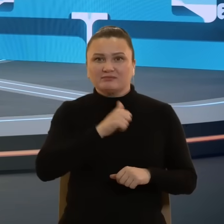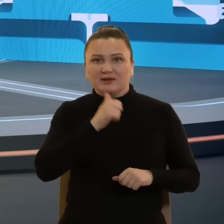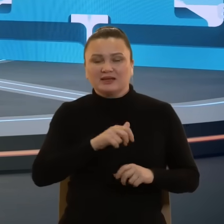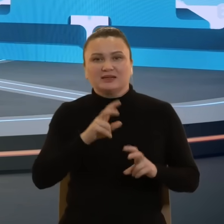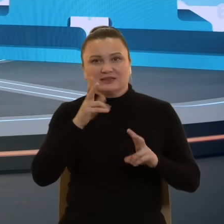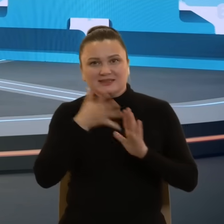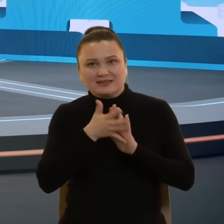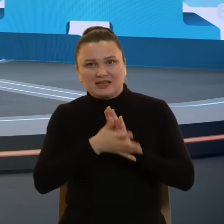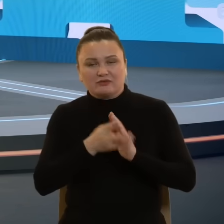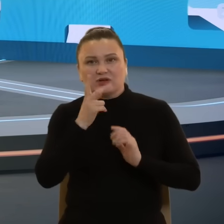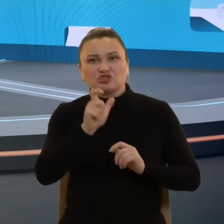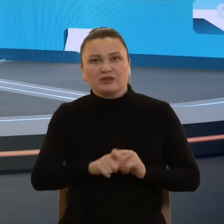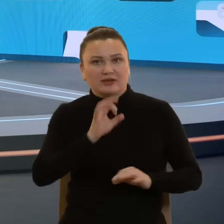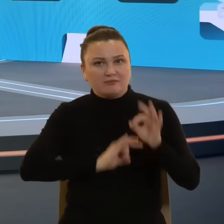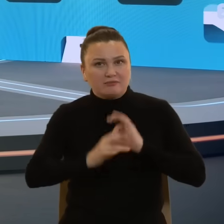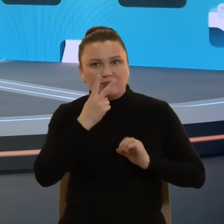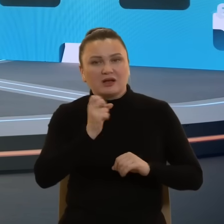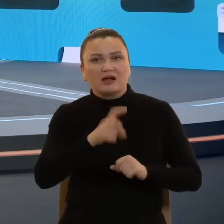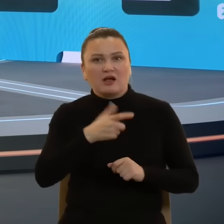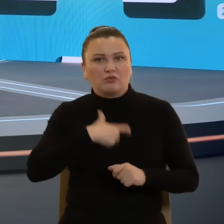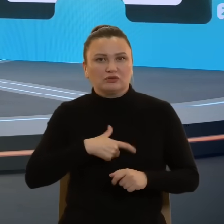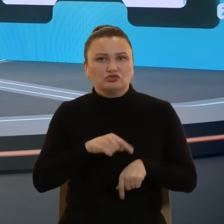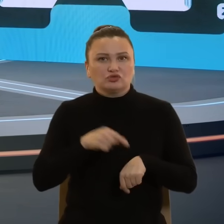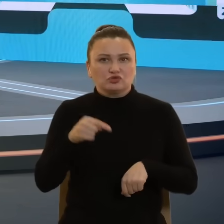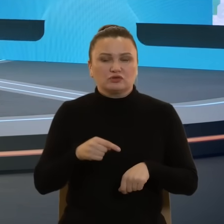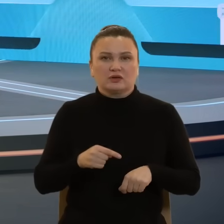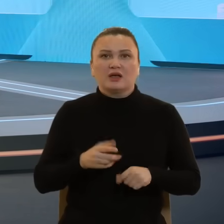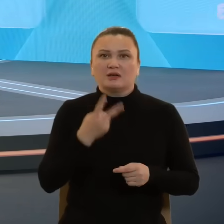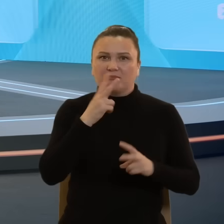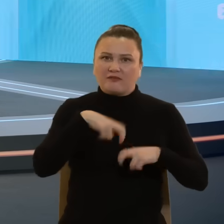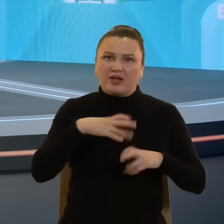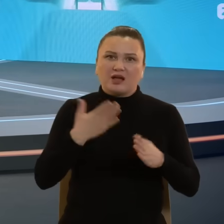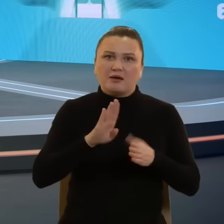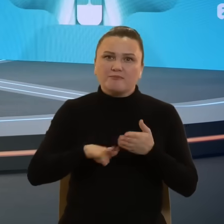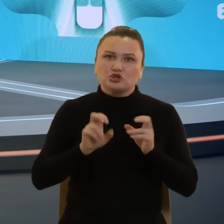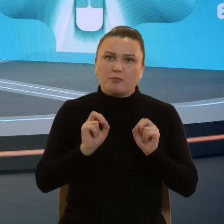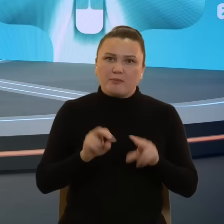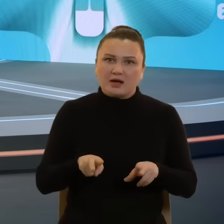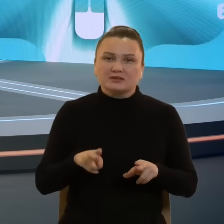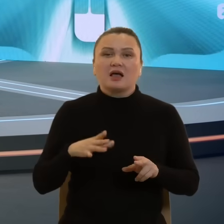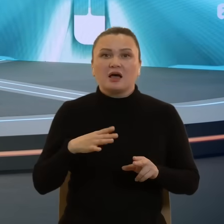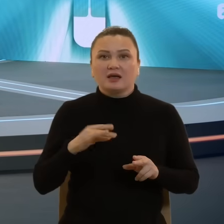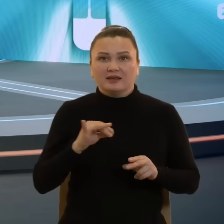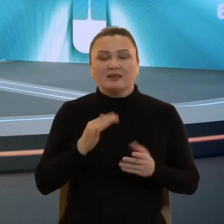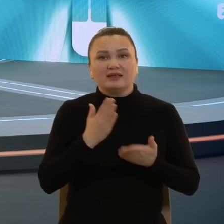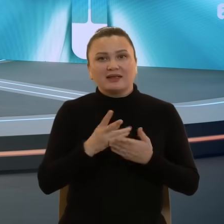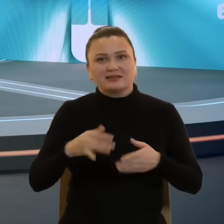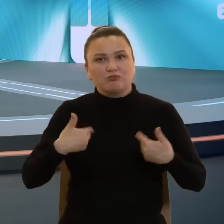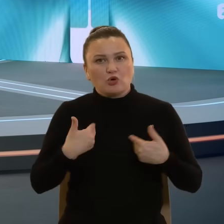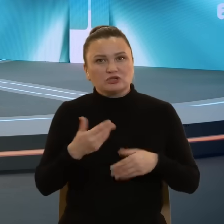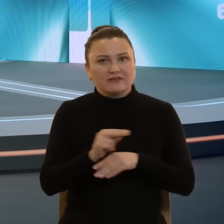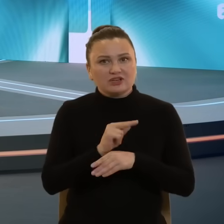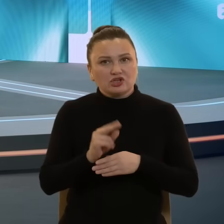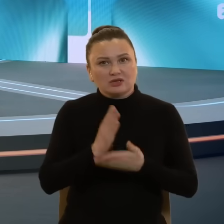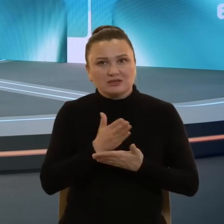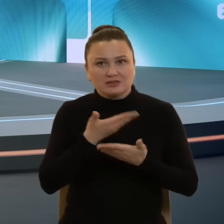исследований, где изучаются сначала их механизмы действия, спектр активности, безопасность и уже клиническая эффективность в конкретной